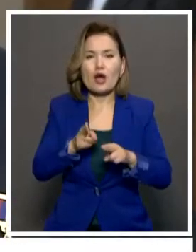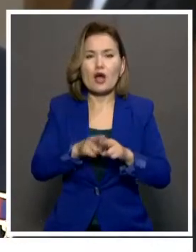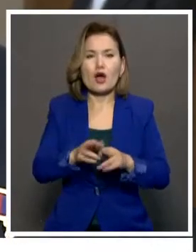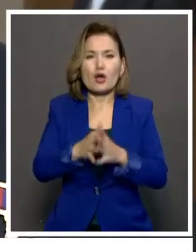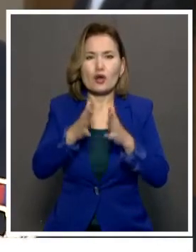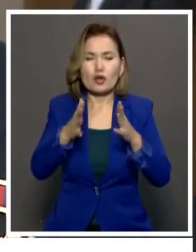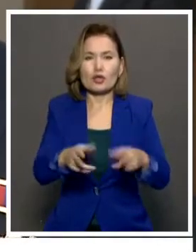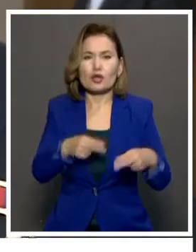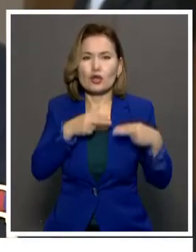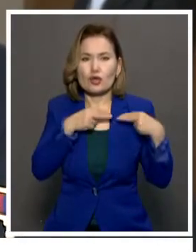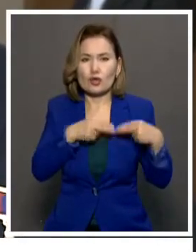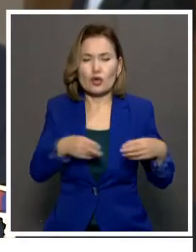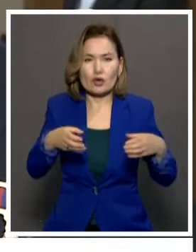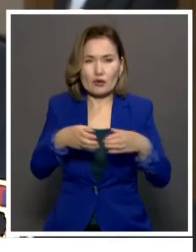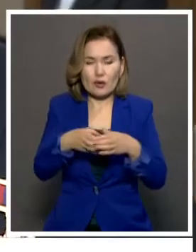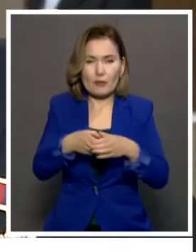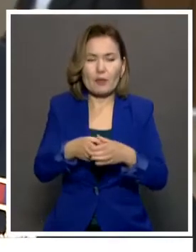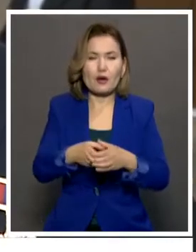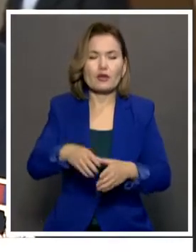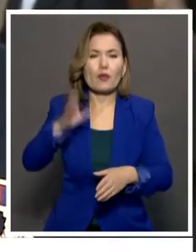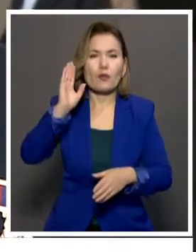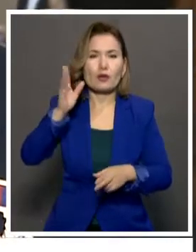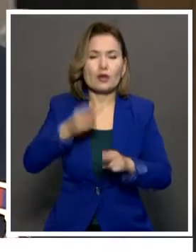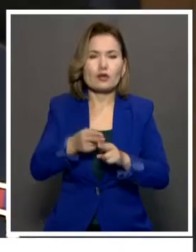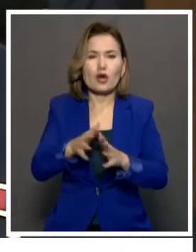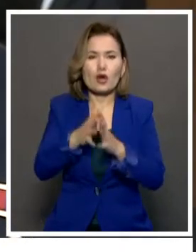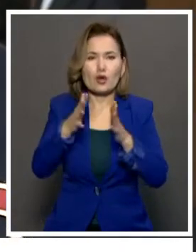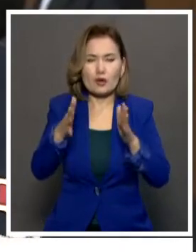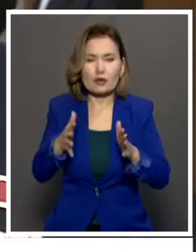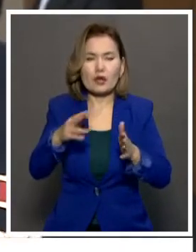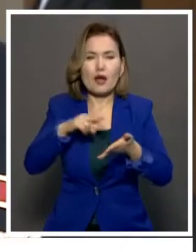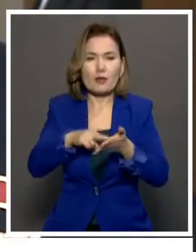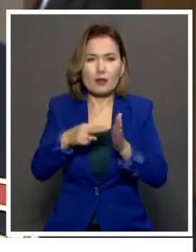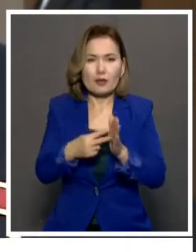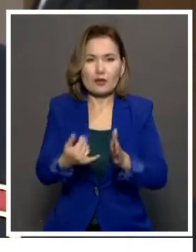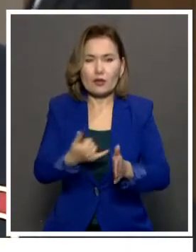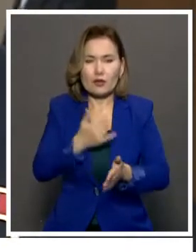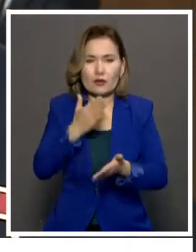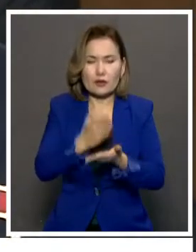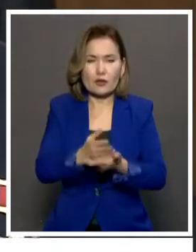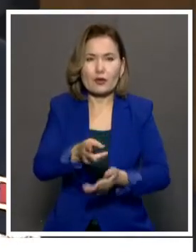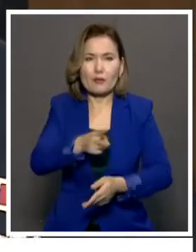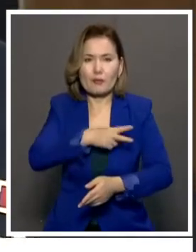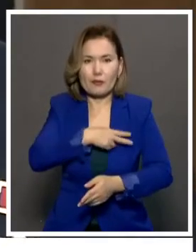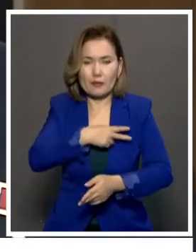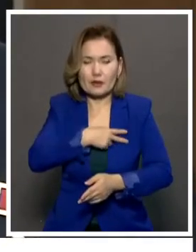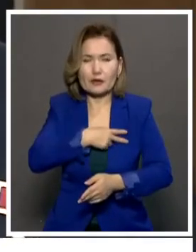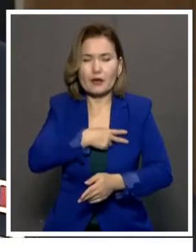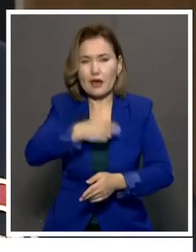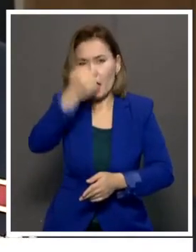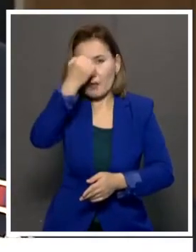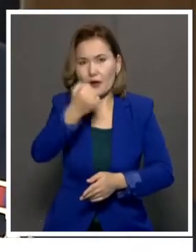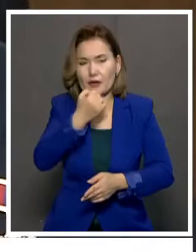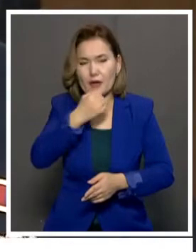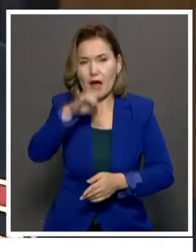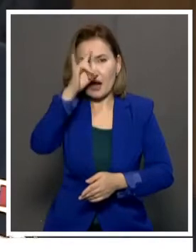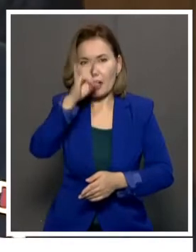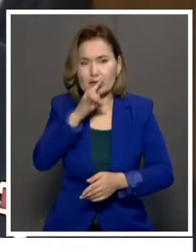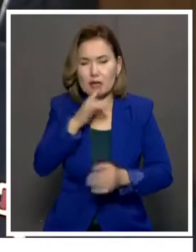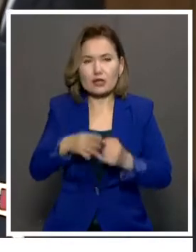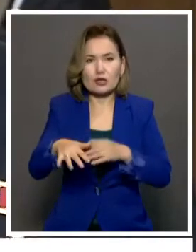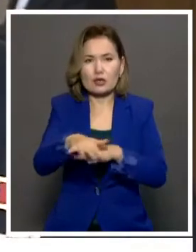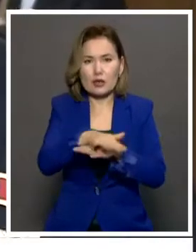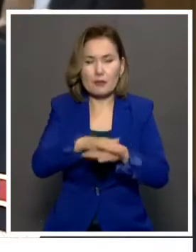бағалаймын мен. Қуаныштымыз, алдымызға да үлкен міндеттер қойылып жатыр. Осы марапат арқылы елімізге, жерімізге мынау